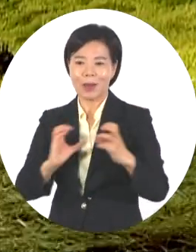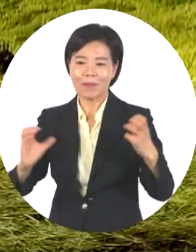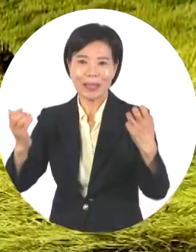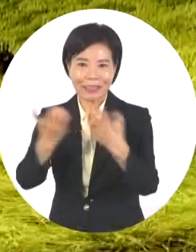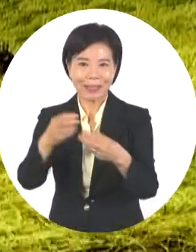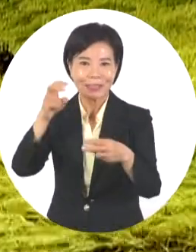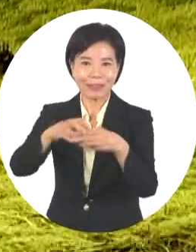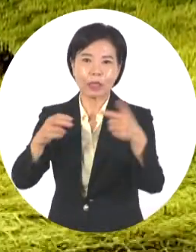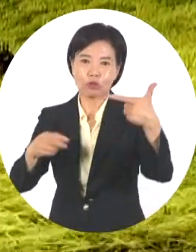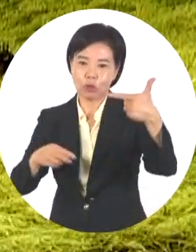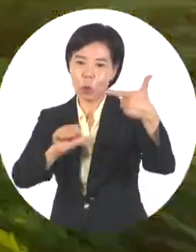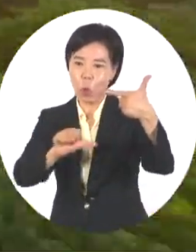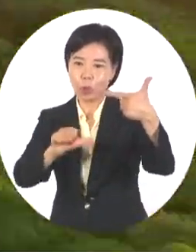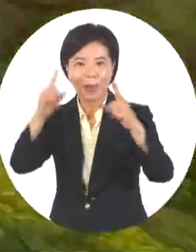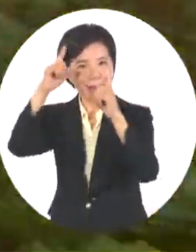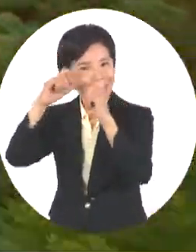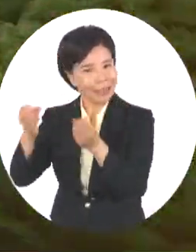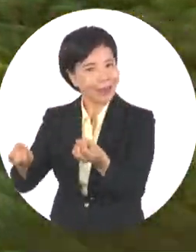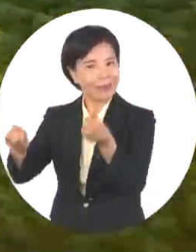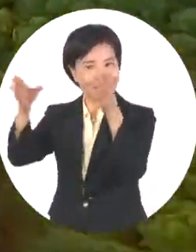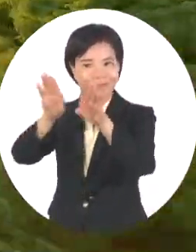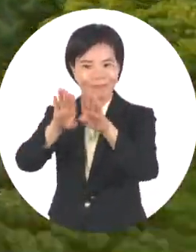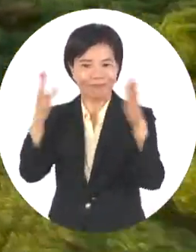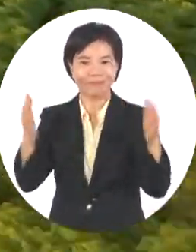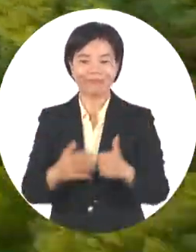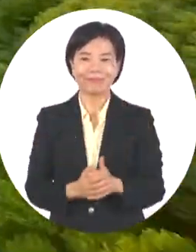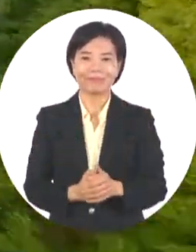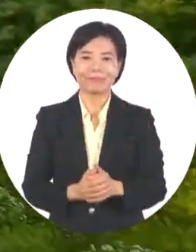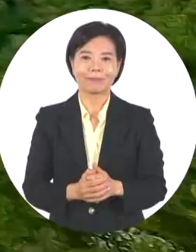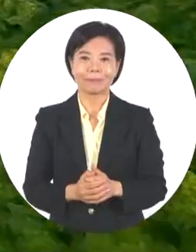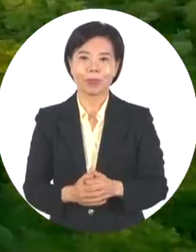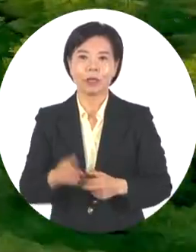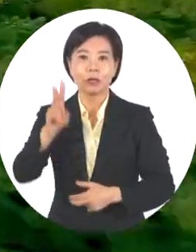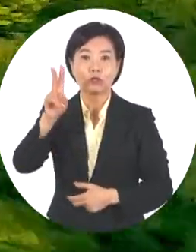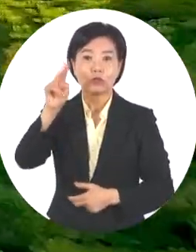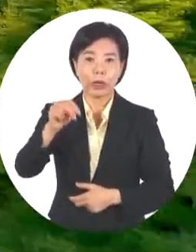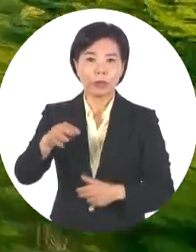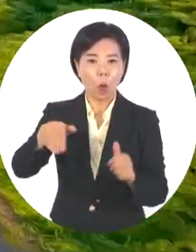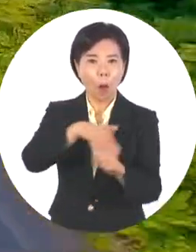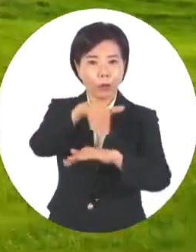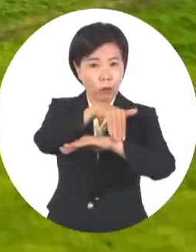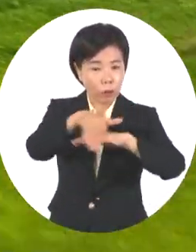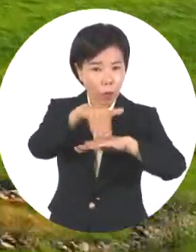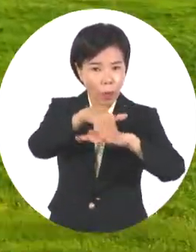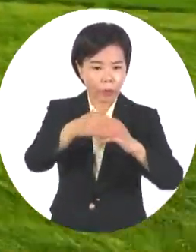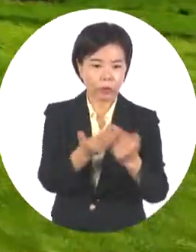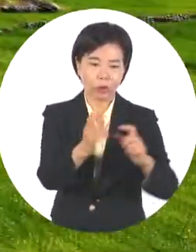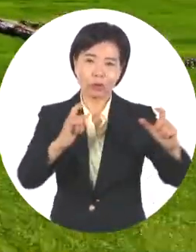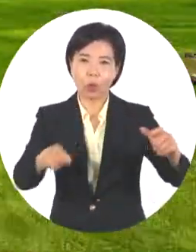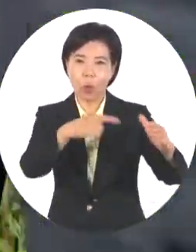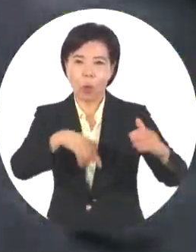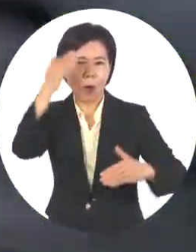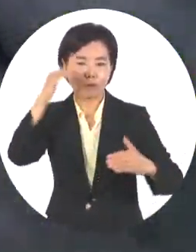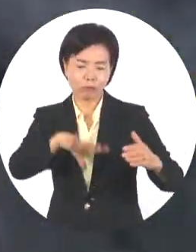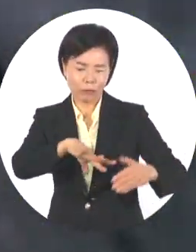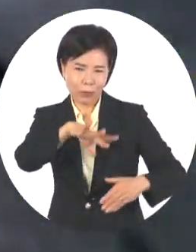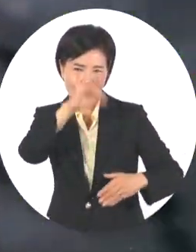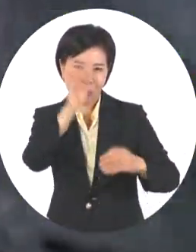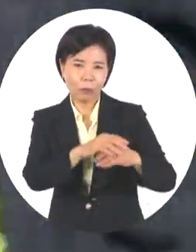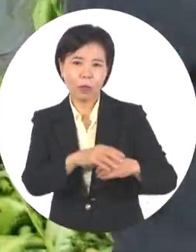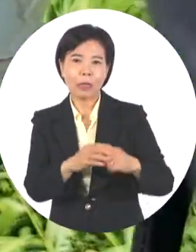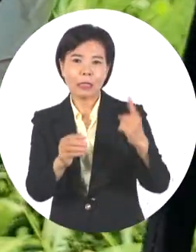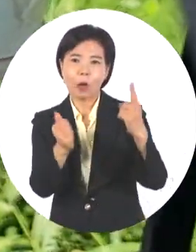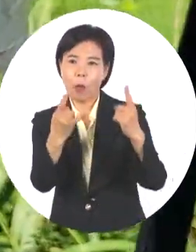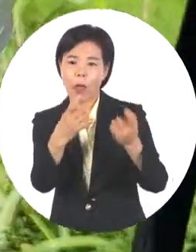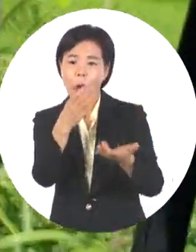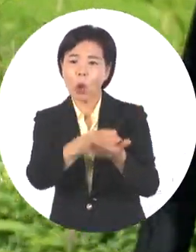제주국제컨벤션센터에서 6월 5일 기념식이 개최됩니다. 유엔 환경계획은 제주가 한국 최초로